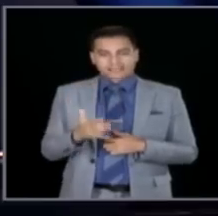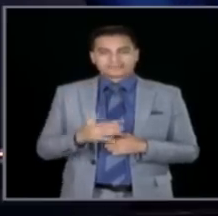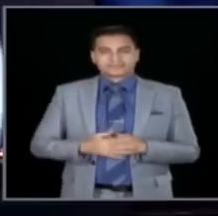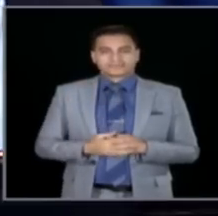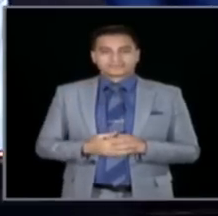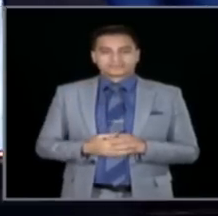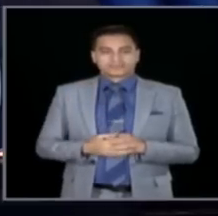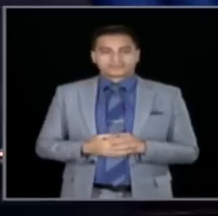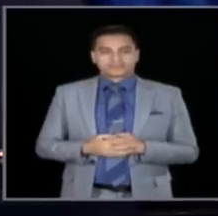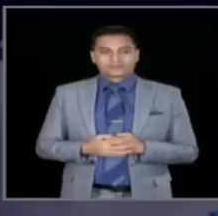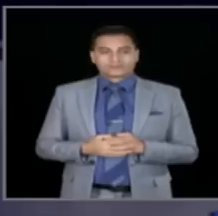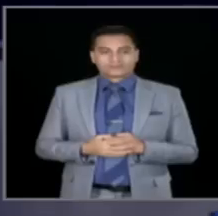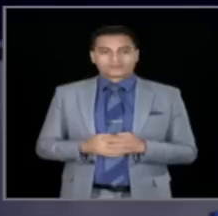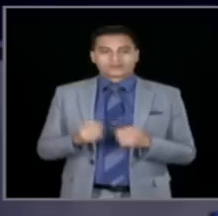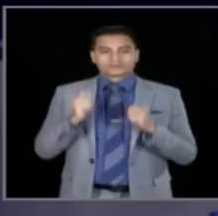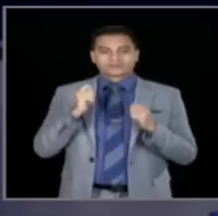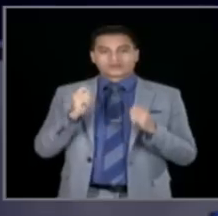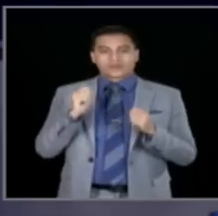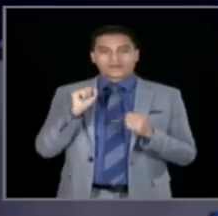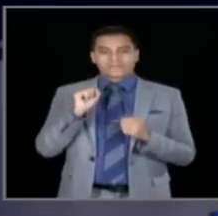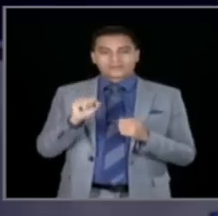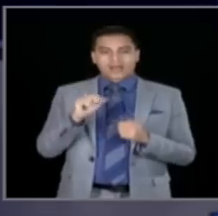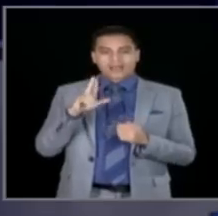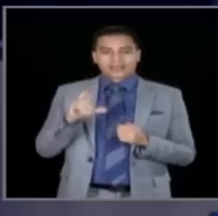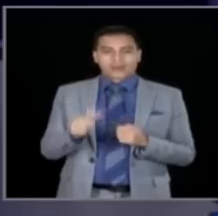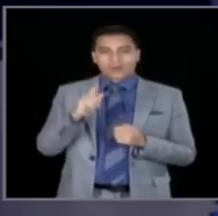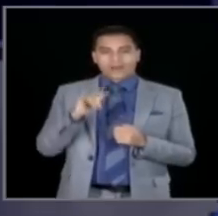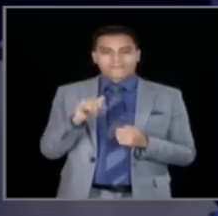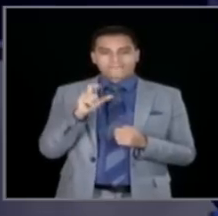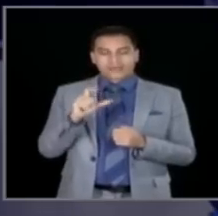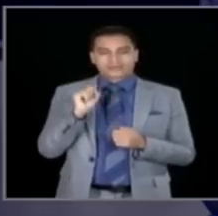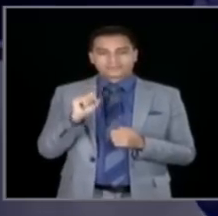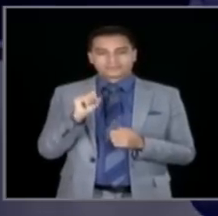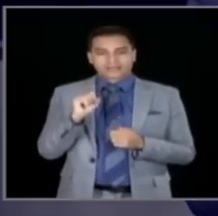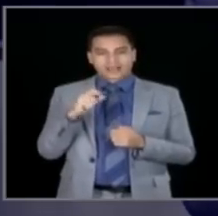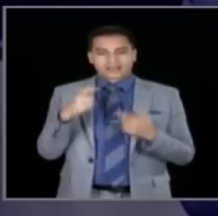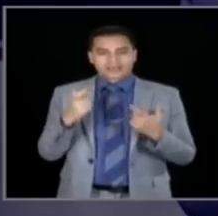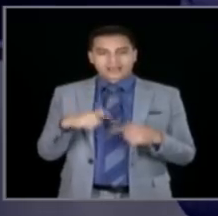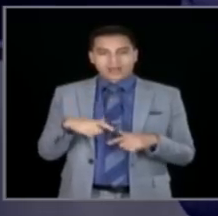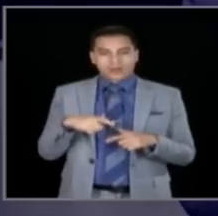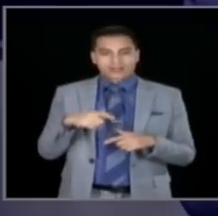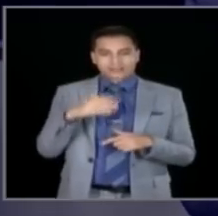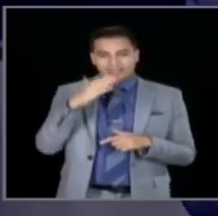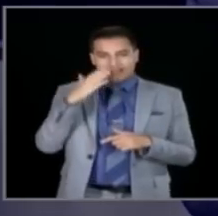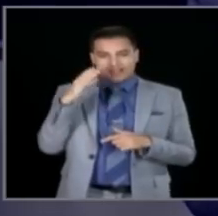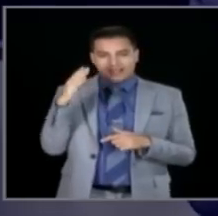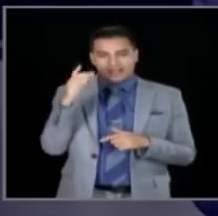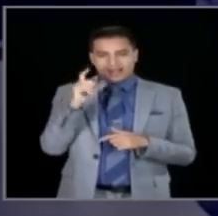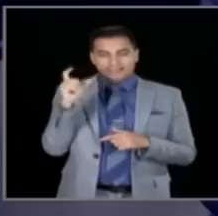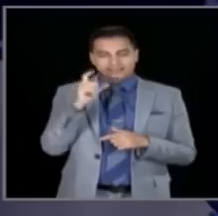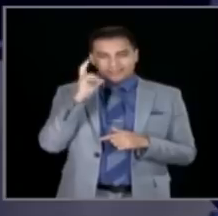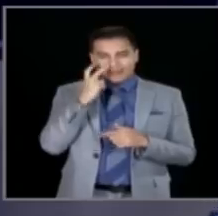العسيلي. يا ريتني ما قامت ثورة التوابين على إحدى دول الخلافة الإسلامية، فما هي؟ طبعا